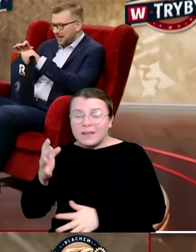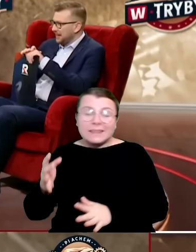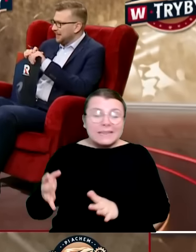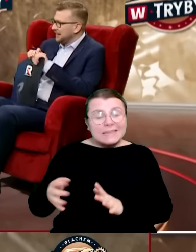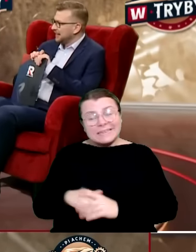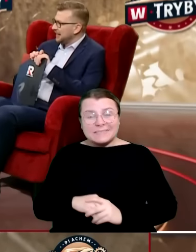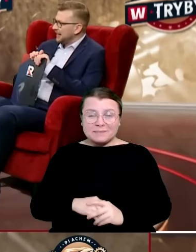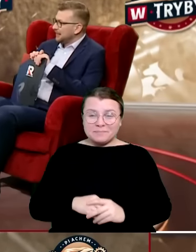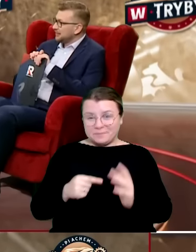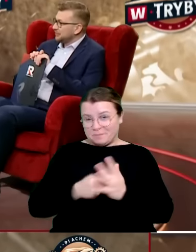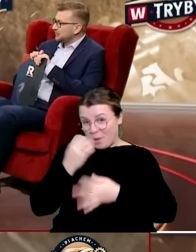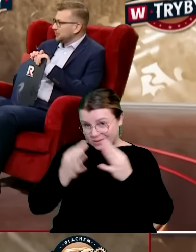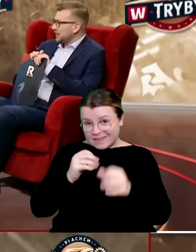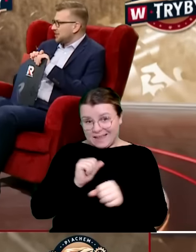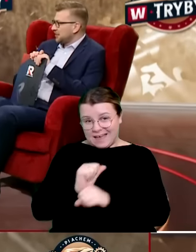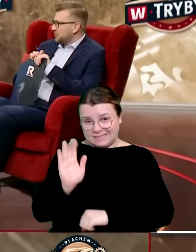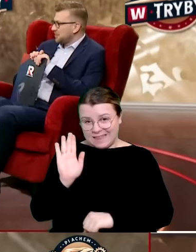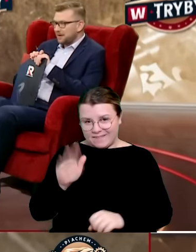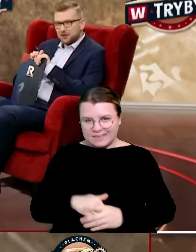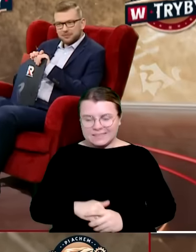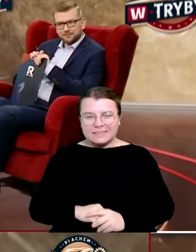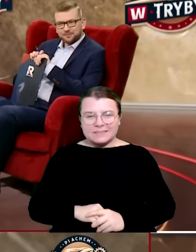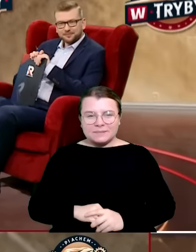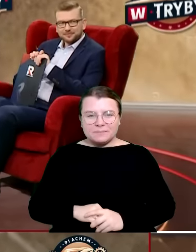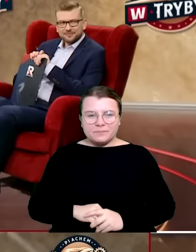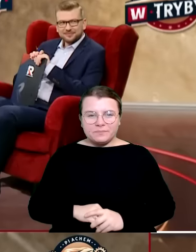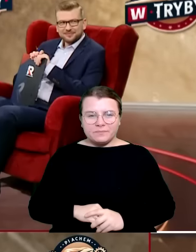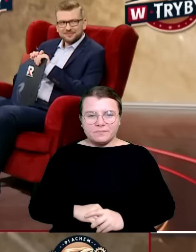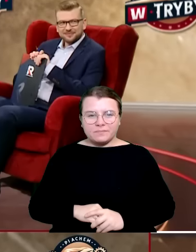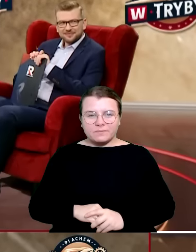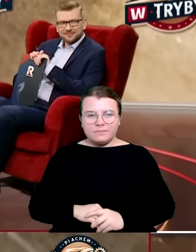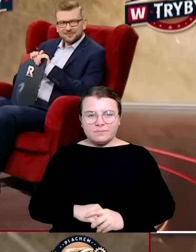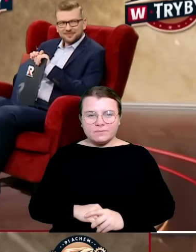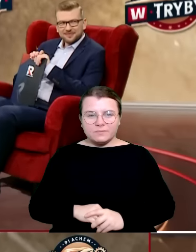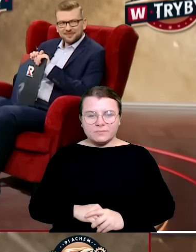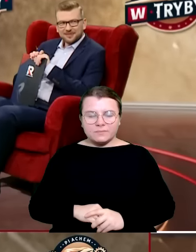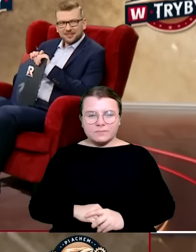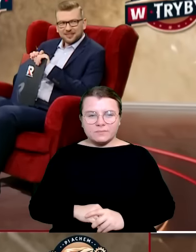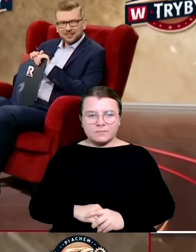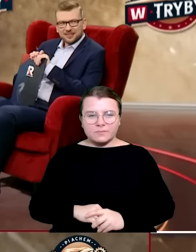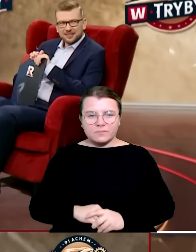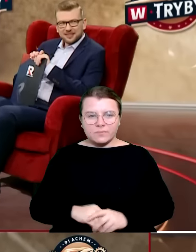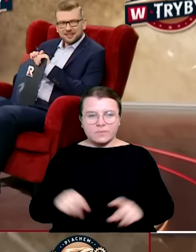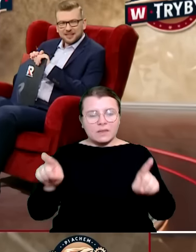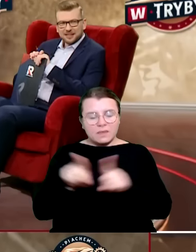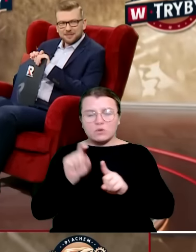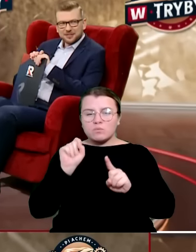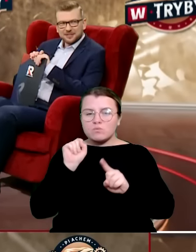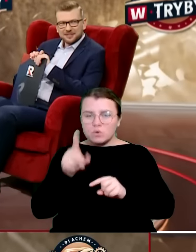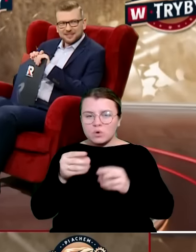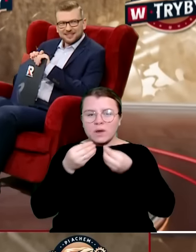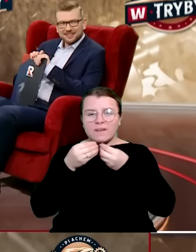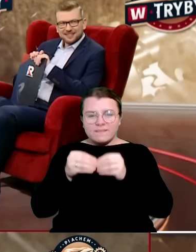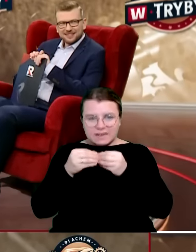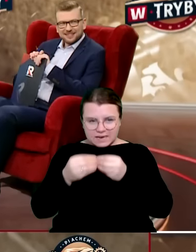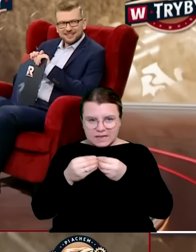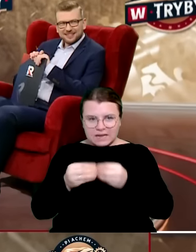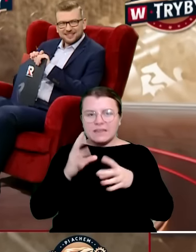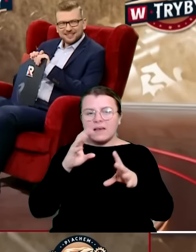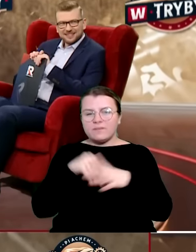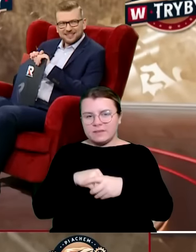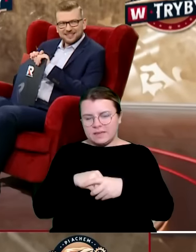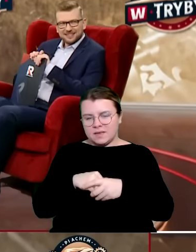Dobra. Kto by pomyślał? Idziemy dalej. Tutaj się dobrze bawią. Mówisz o takiej potrawie, tak? Taka jest potrawa wigilijna, nie? Nie, tam ona tam ma taką nazwę,